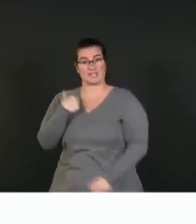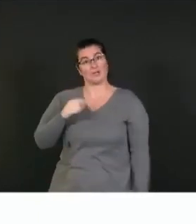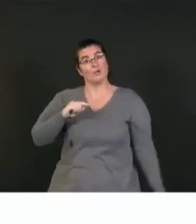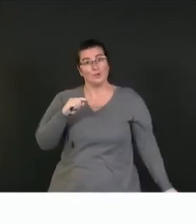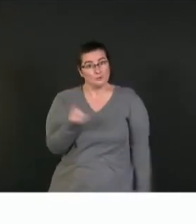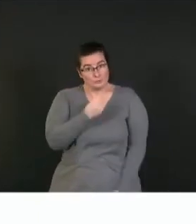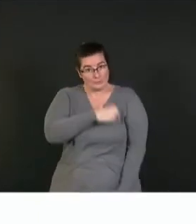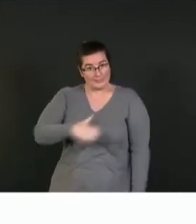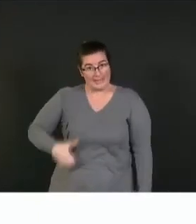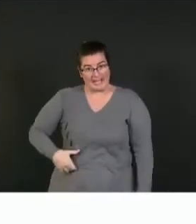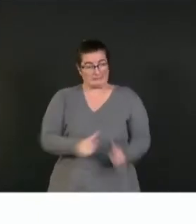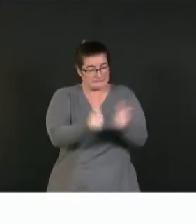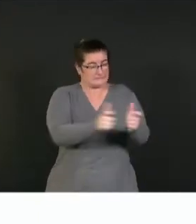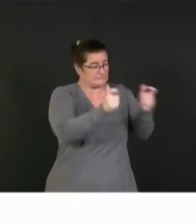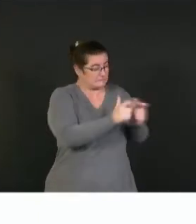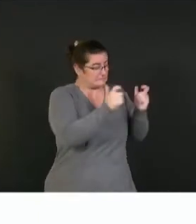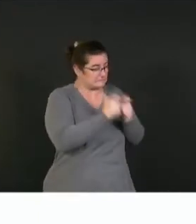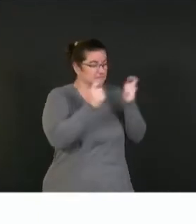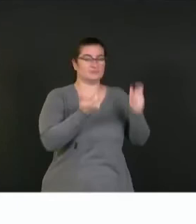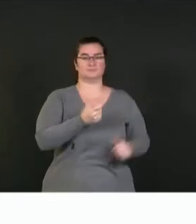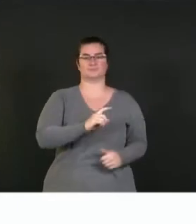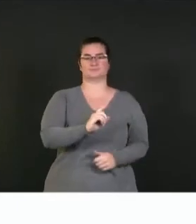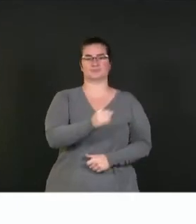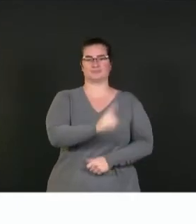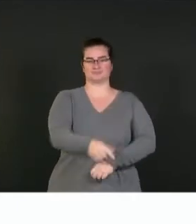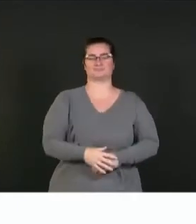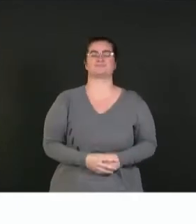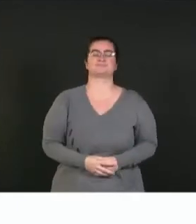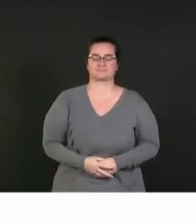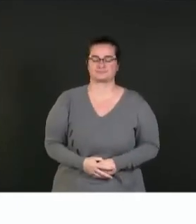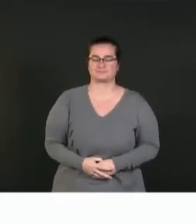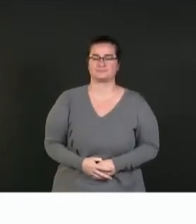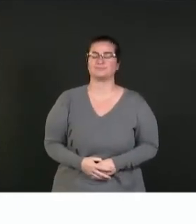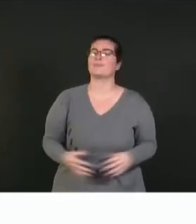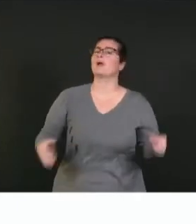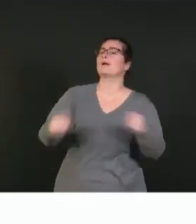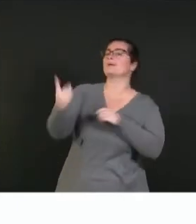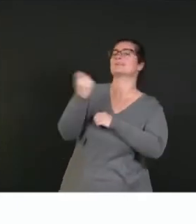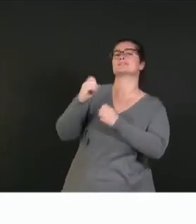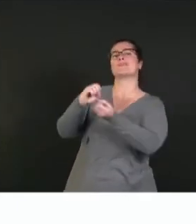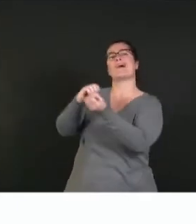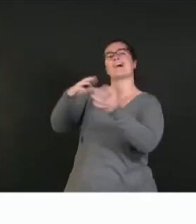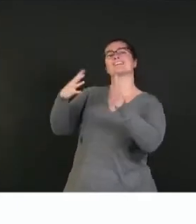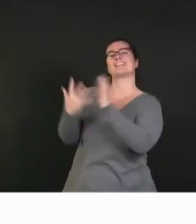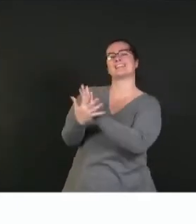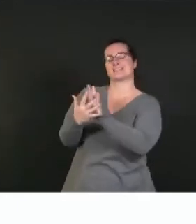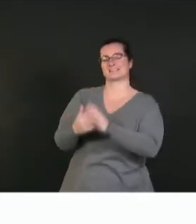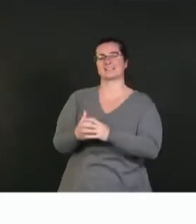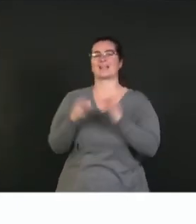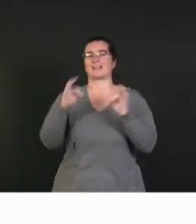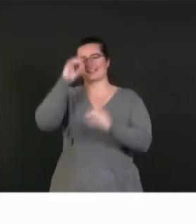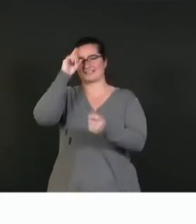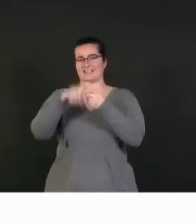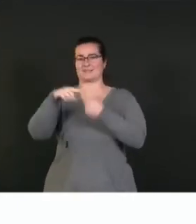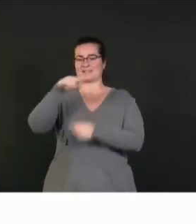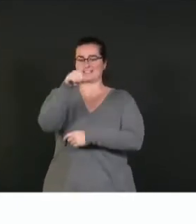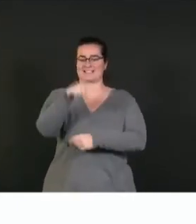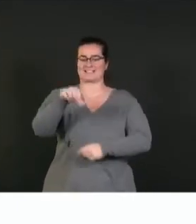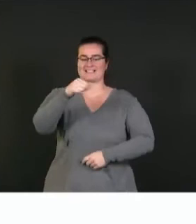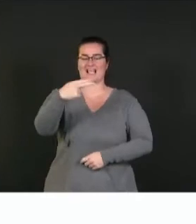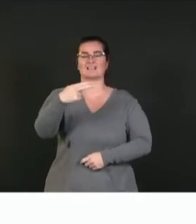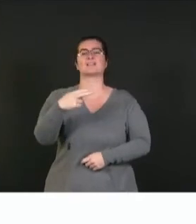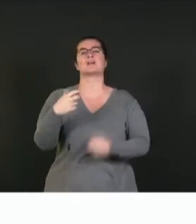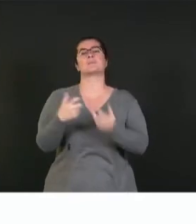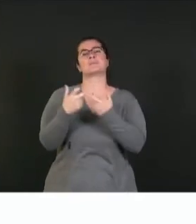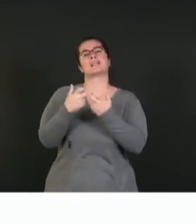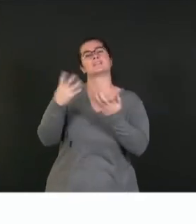une question qui nous est posée par Nicolas sur Internet, toujours à propos de la ZAN. Dans les centres-bourgs et hameaux,